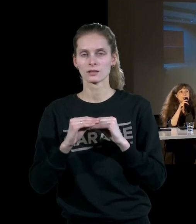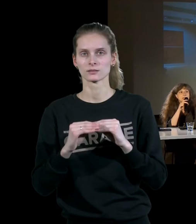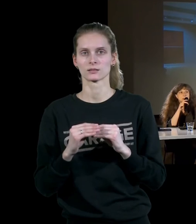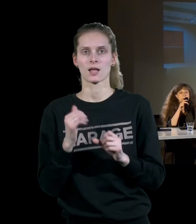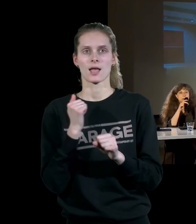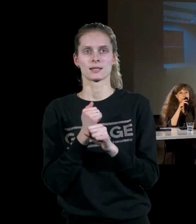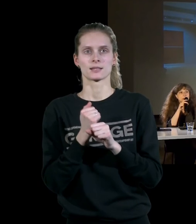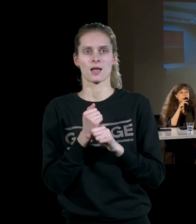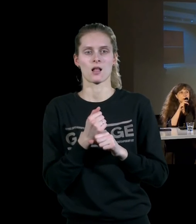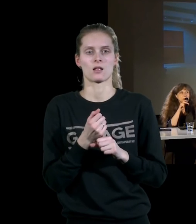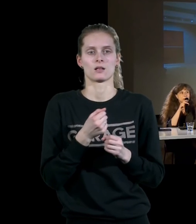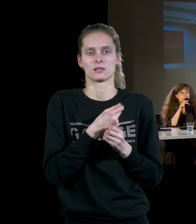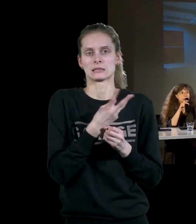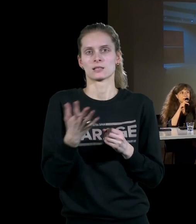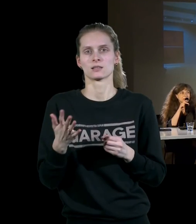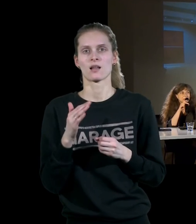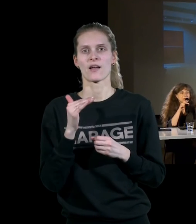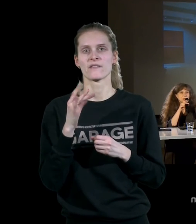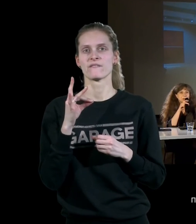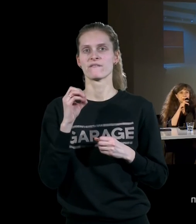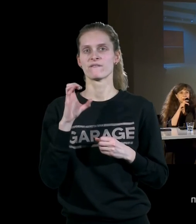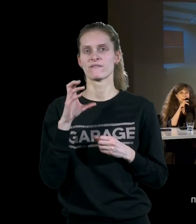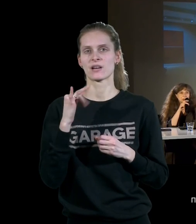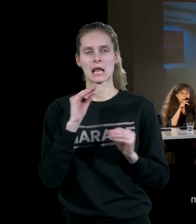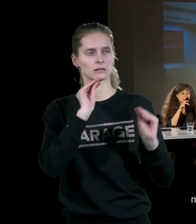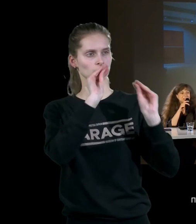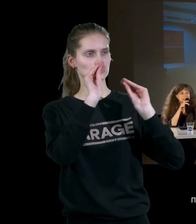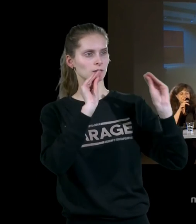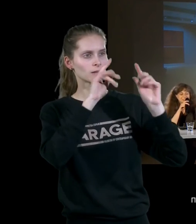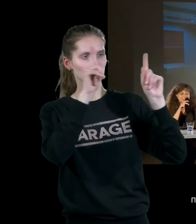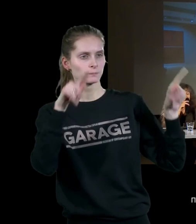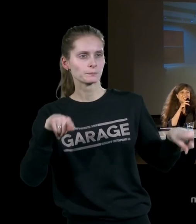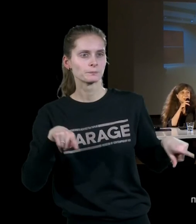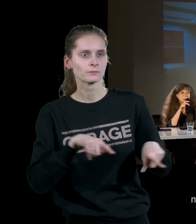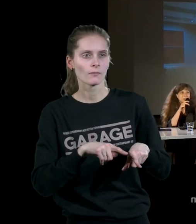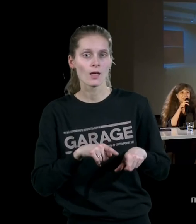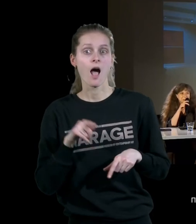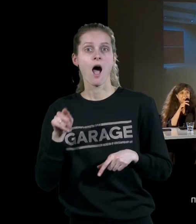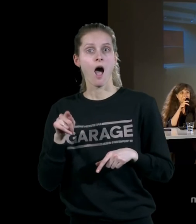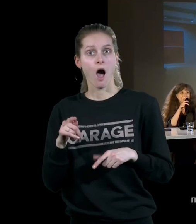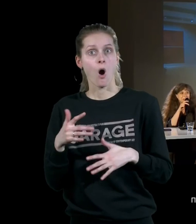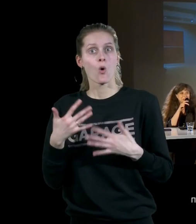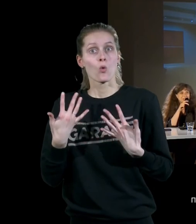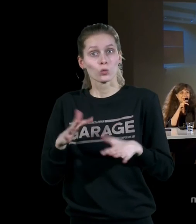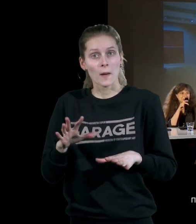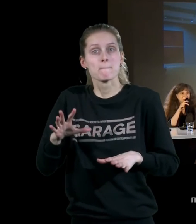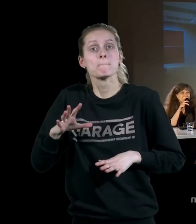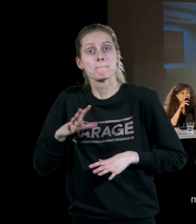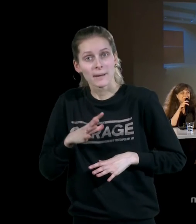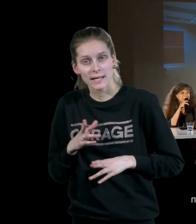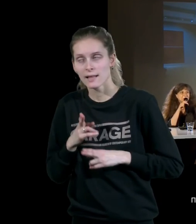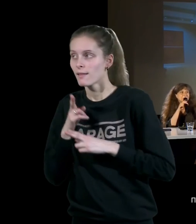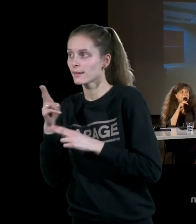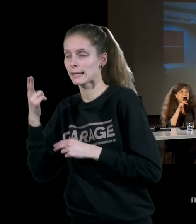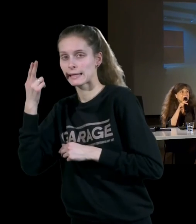А фресковая живопись его очень интересовала. К тому времени он уже съездил в Италию, посмотрел Помпеи, посмотрел эти